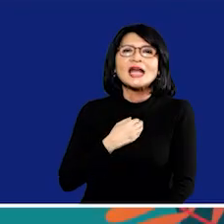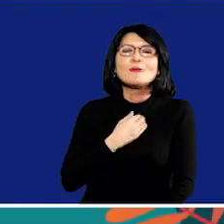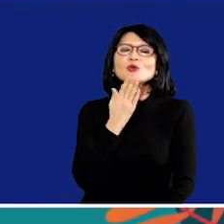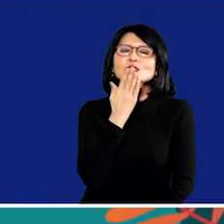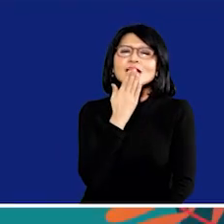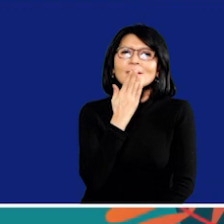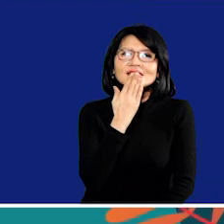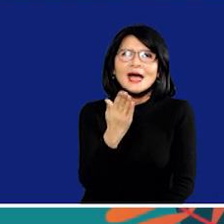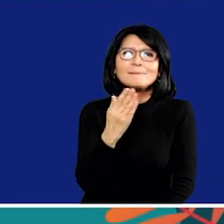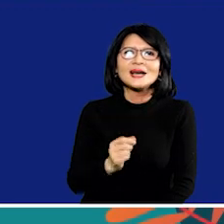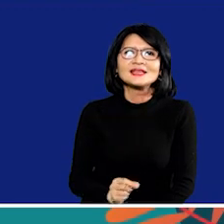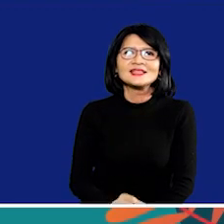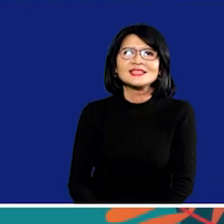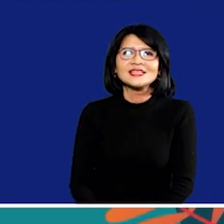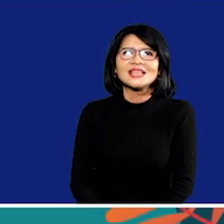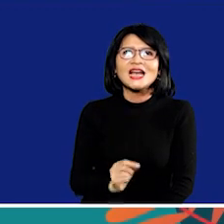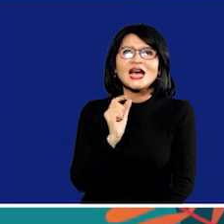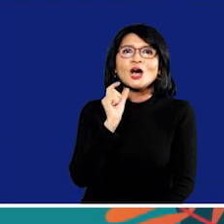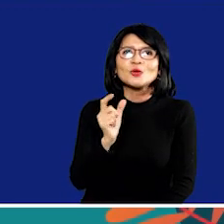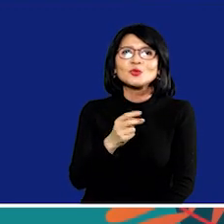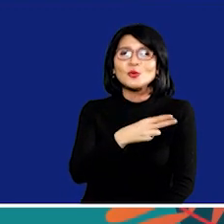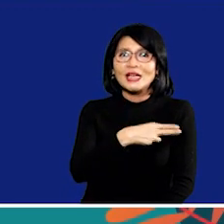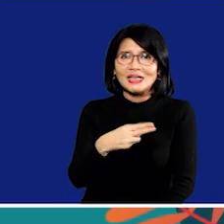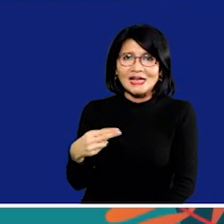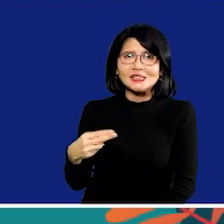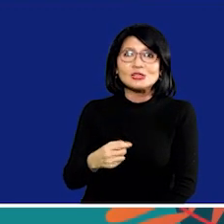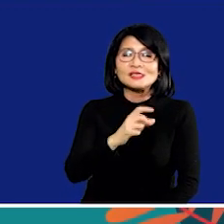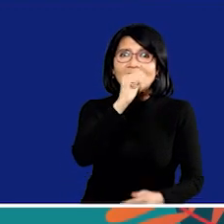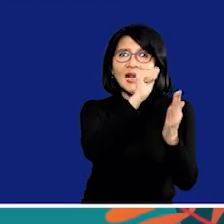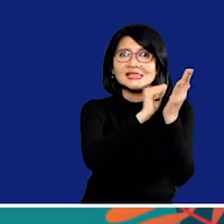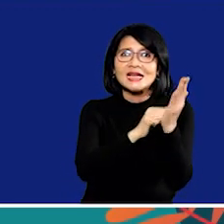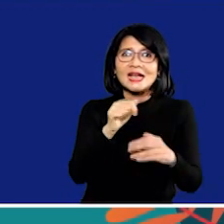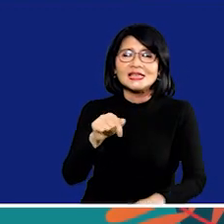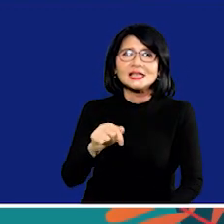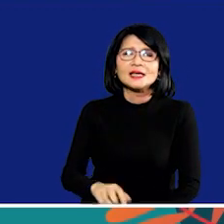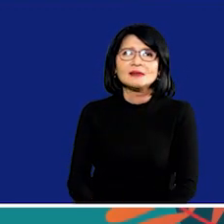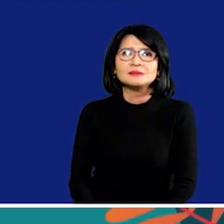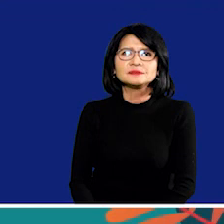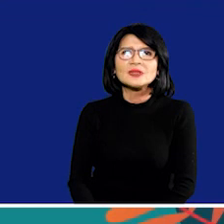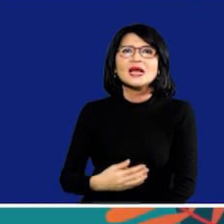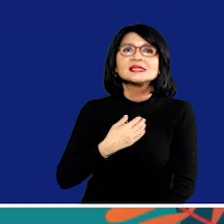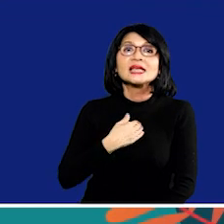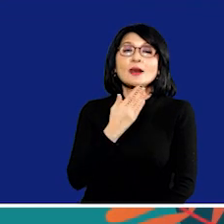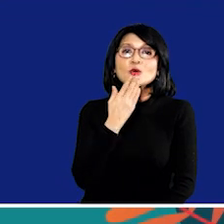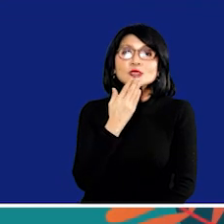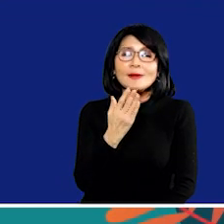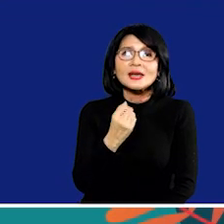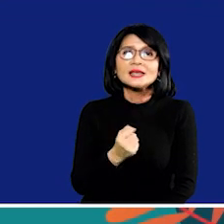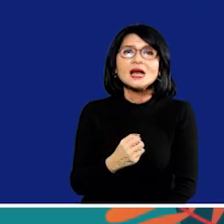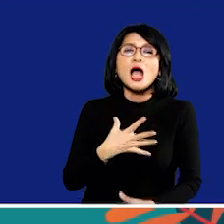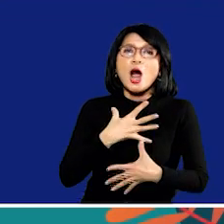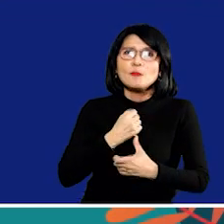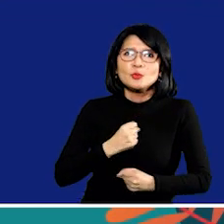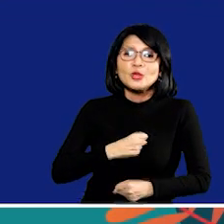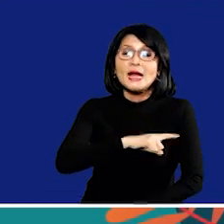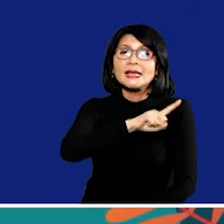ucapkan selamat untuk menjadi sudah memenang acara ini ya, dan saya ucapkan